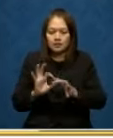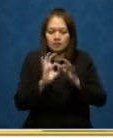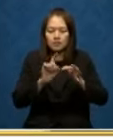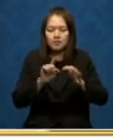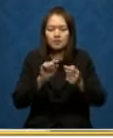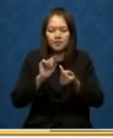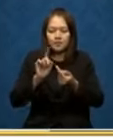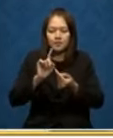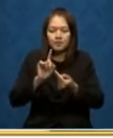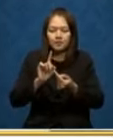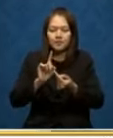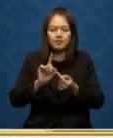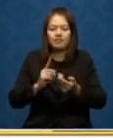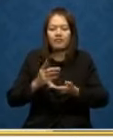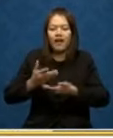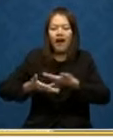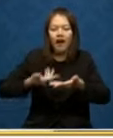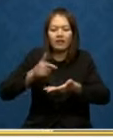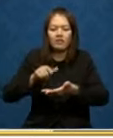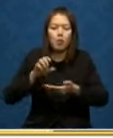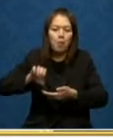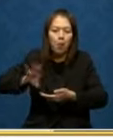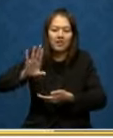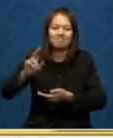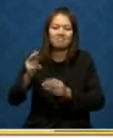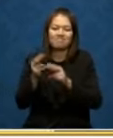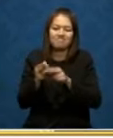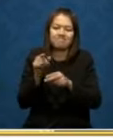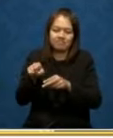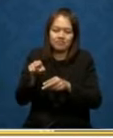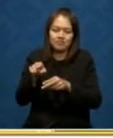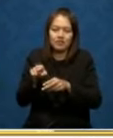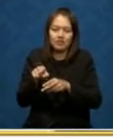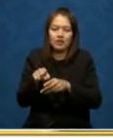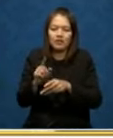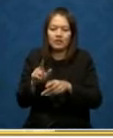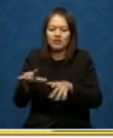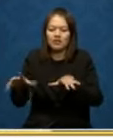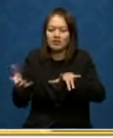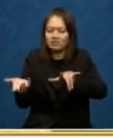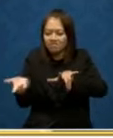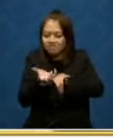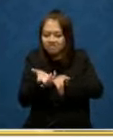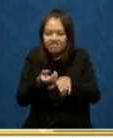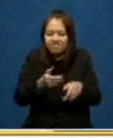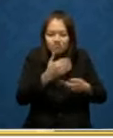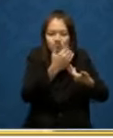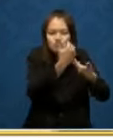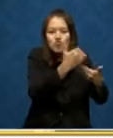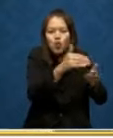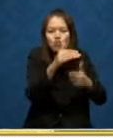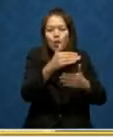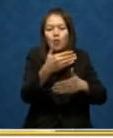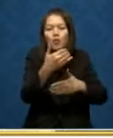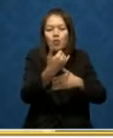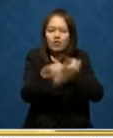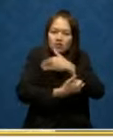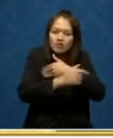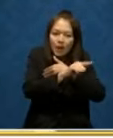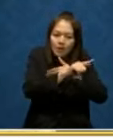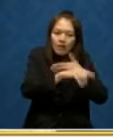ในเรื่องของการผูกขาดนะครับอันนี้เพียงเรื่องเดียวในเรื่องของเส้นทางในเรื่องของการส่งกุ้งออกไปในประเทศ